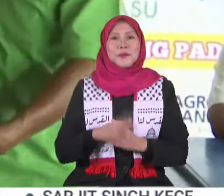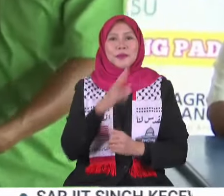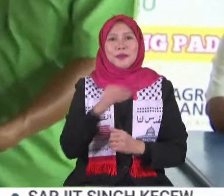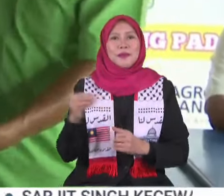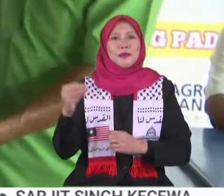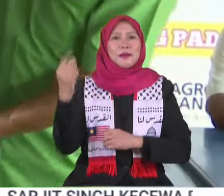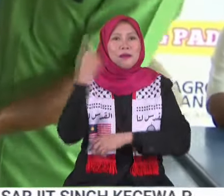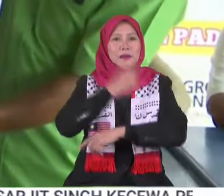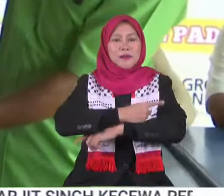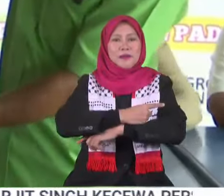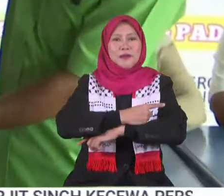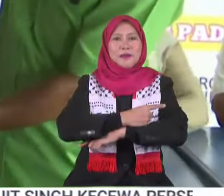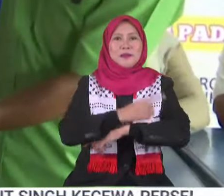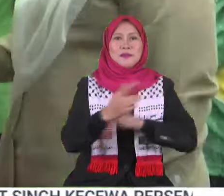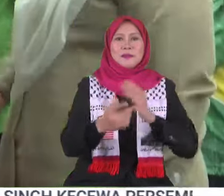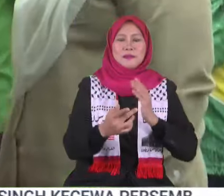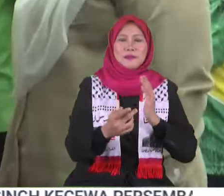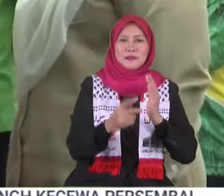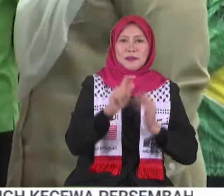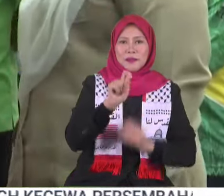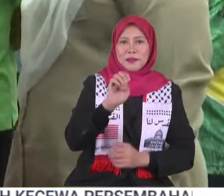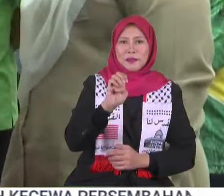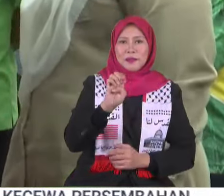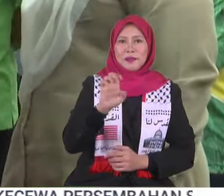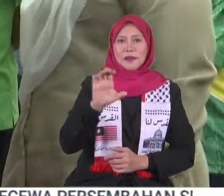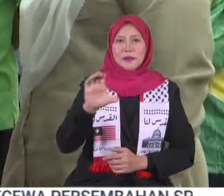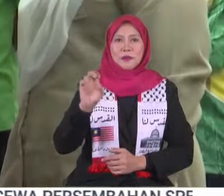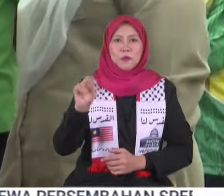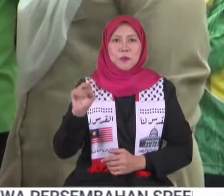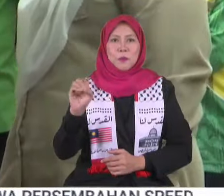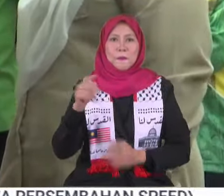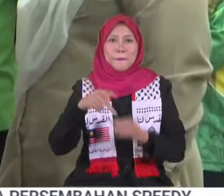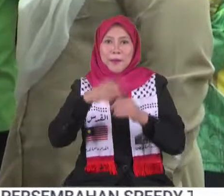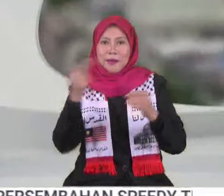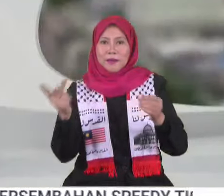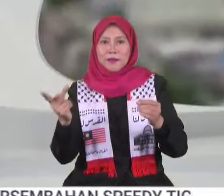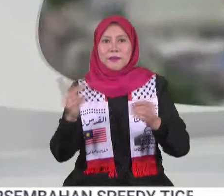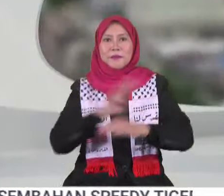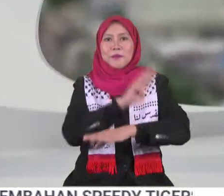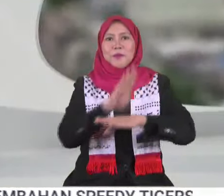Hari Tekno Padi di Bukit Kayu Hitam.